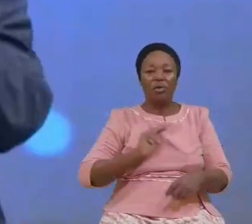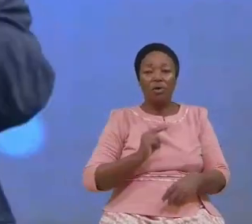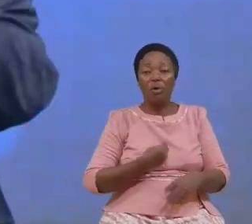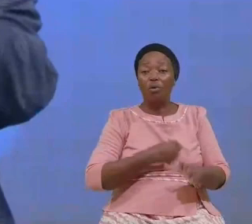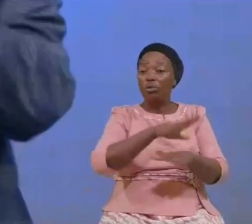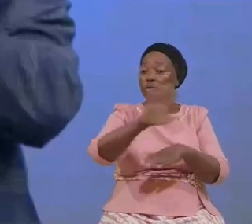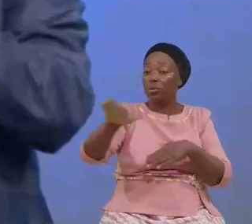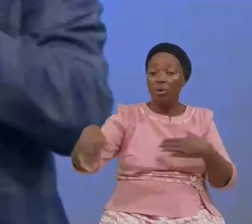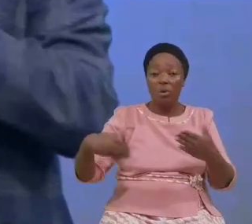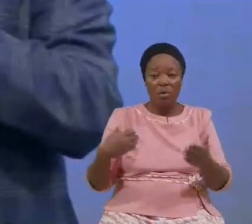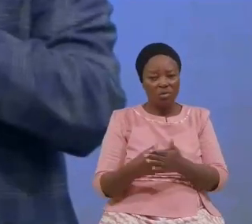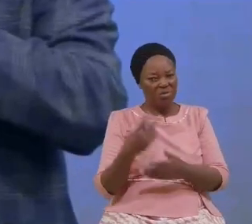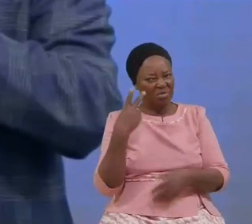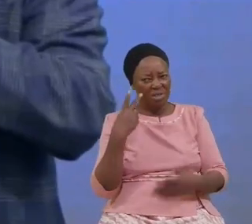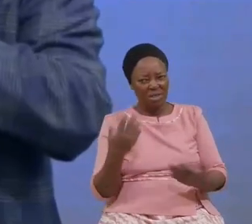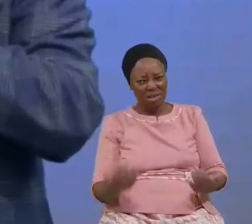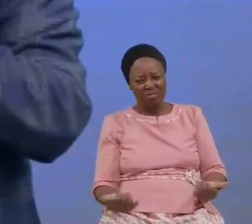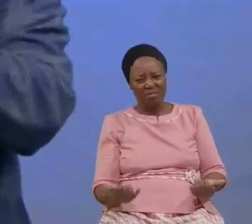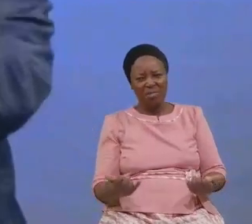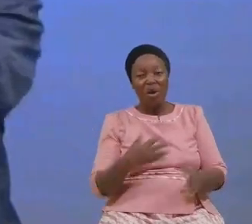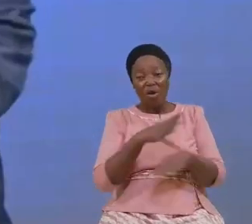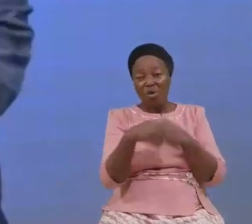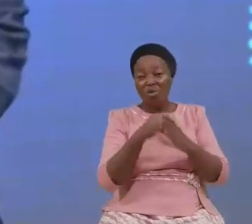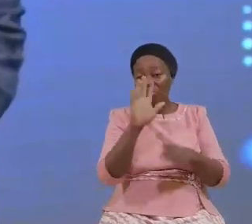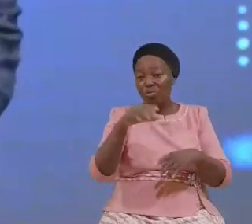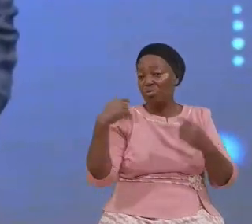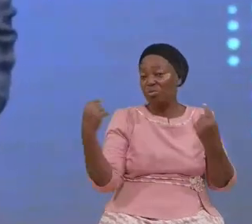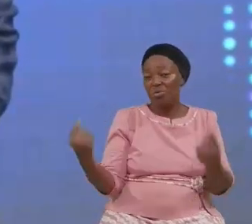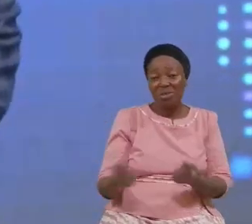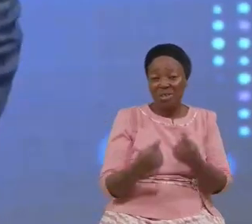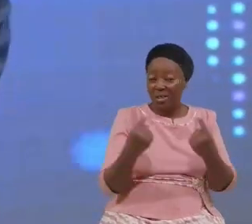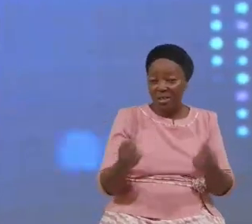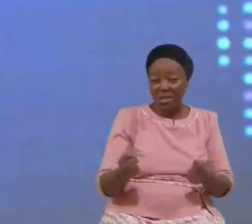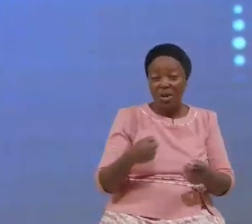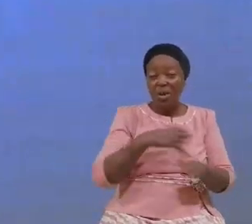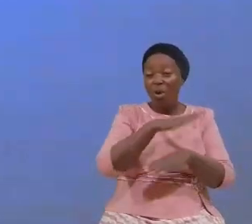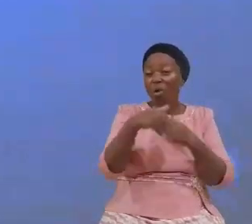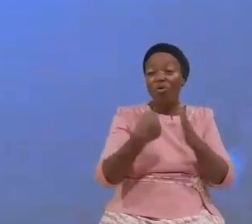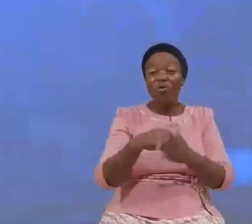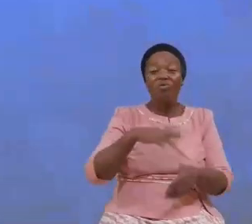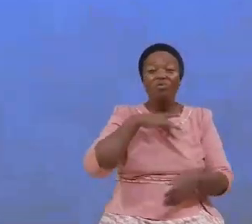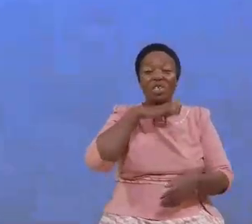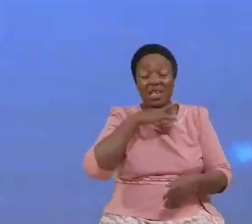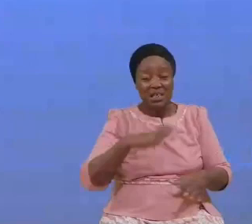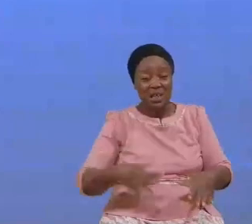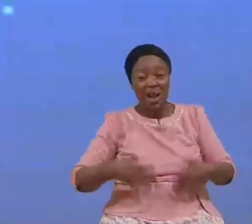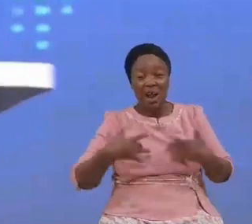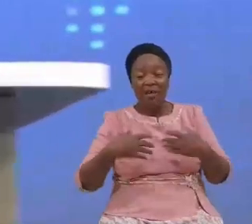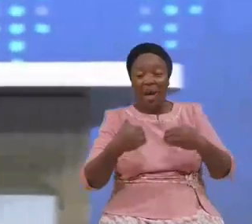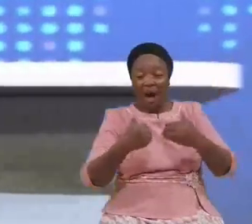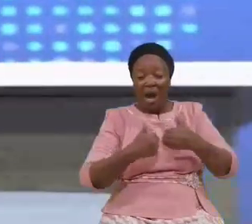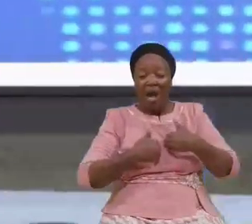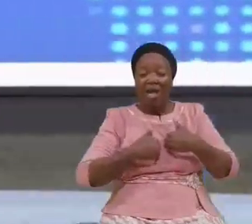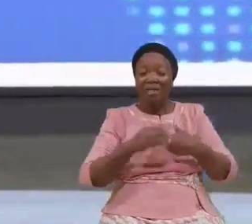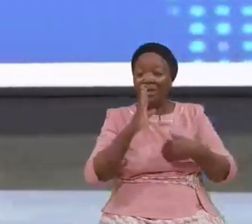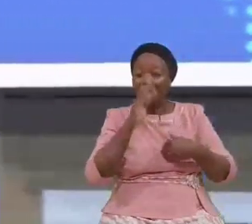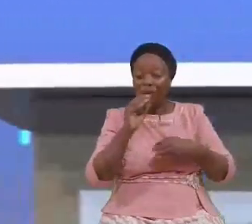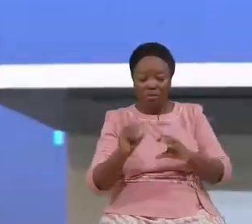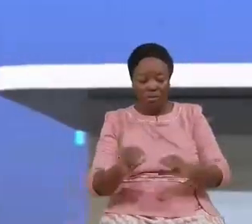vous voyez tout est péché toutes tes iniquités ont été donc